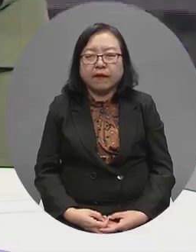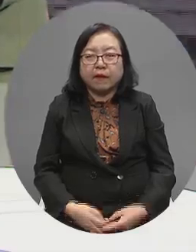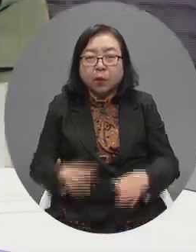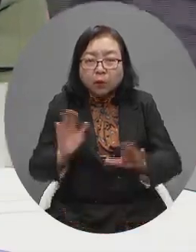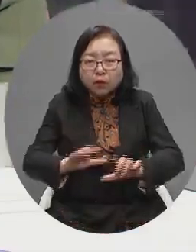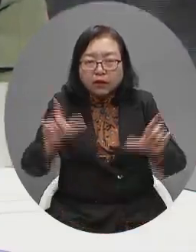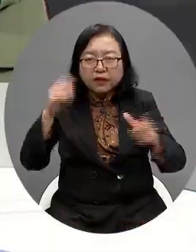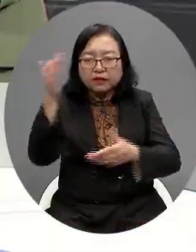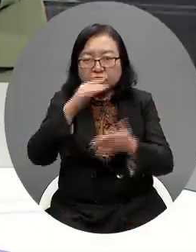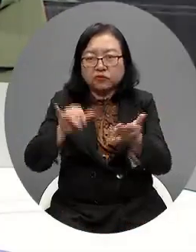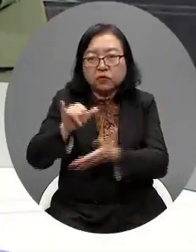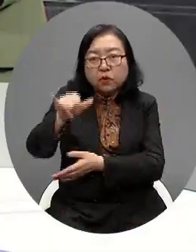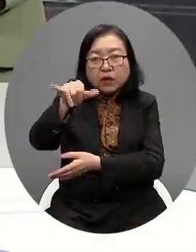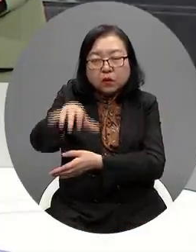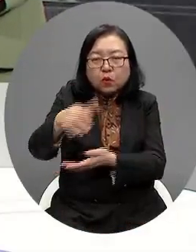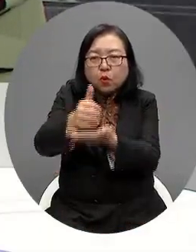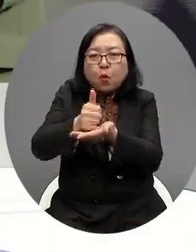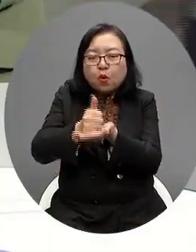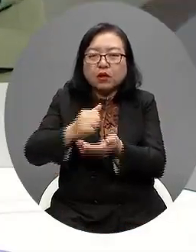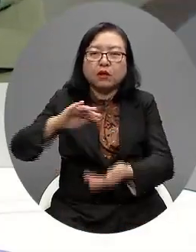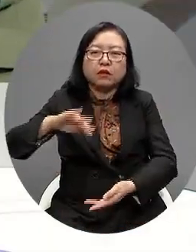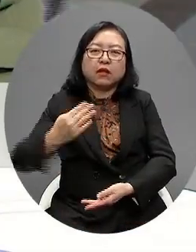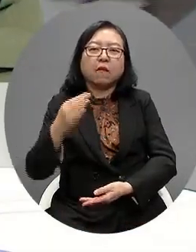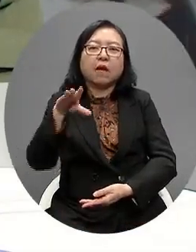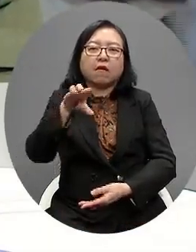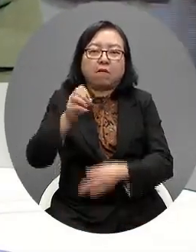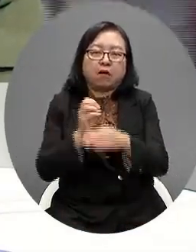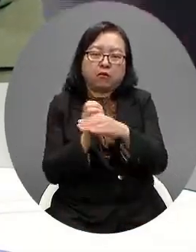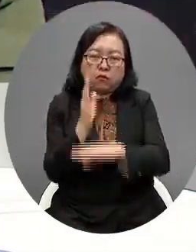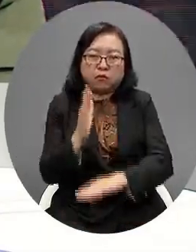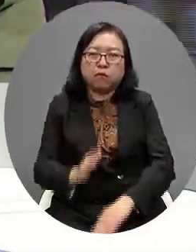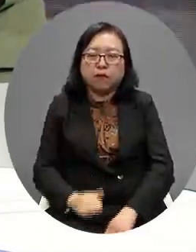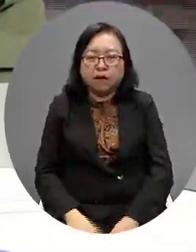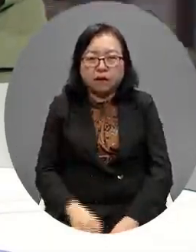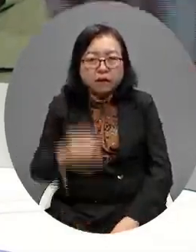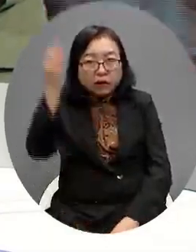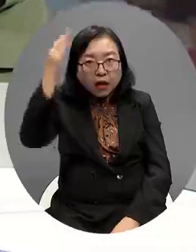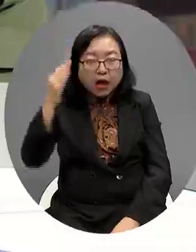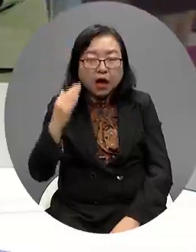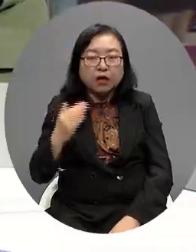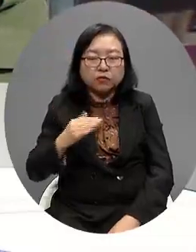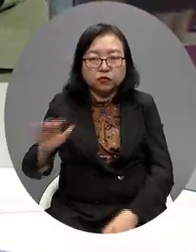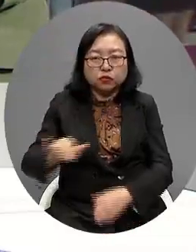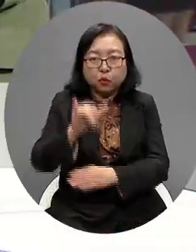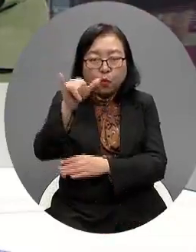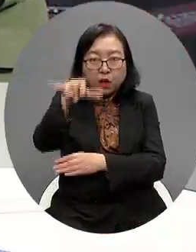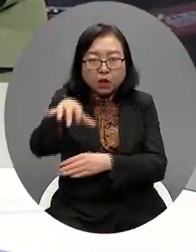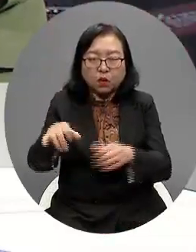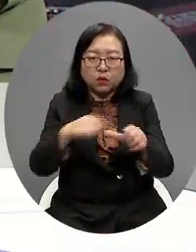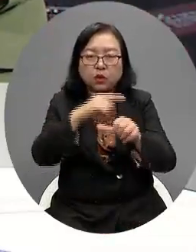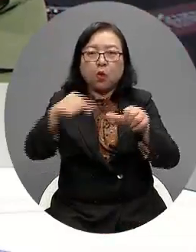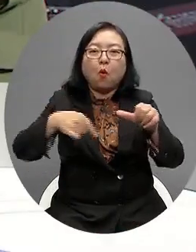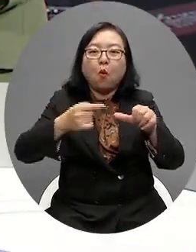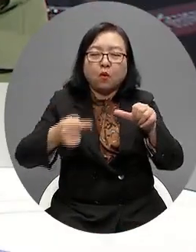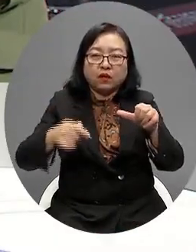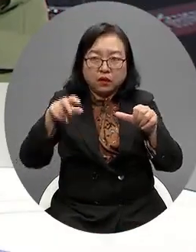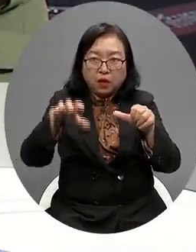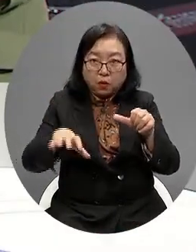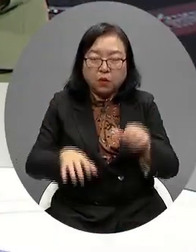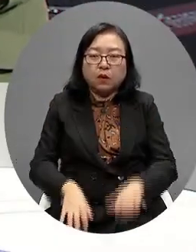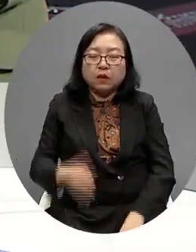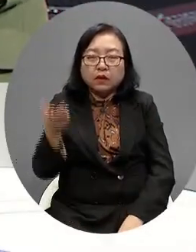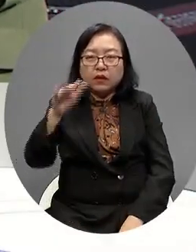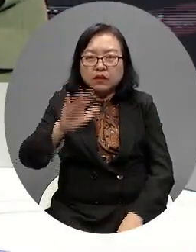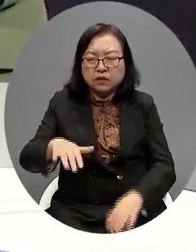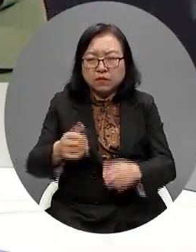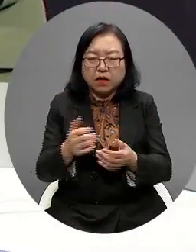올해 청주공항 이용객이 400만 명을 돌파하면서 국내 5대 공항으로 자리매김했죠. 하지만 이용객이